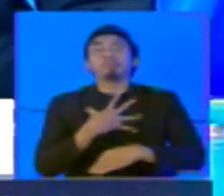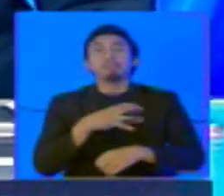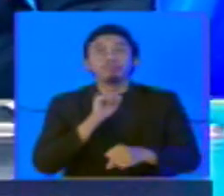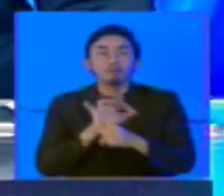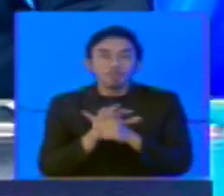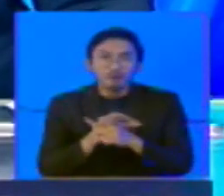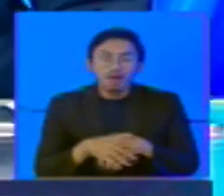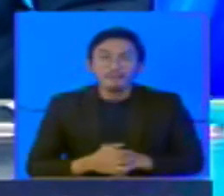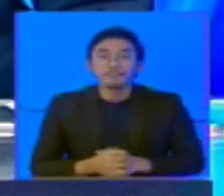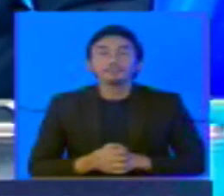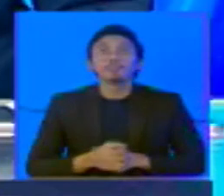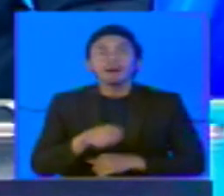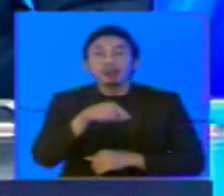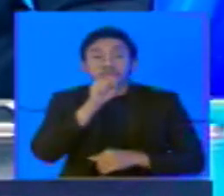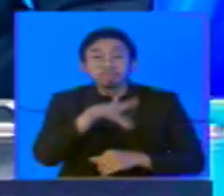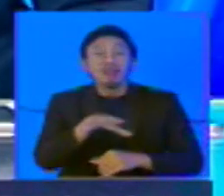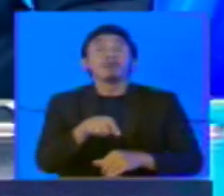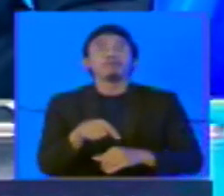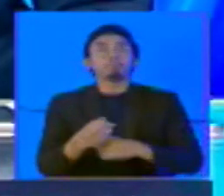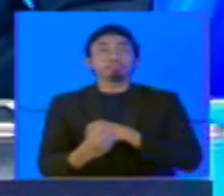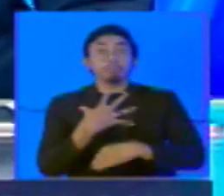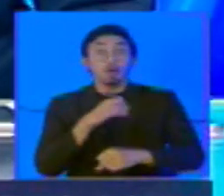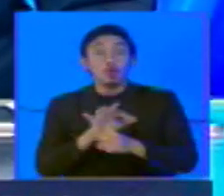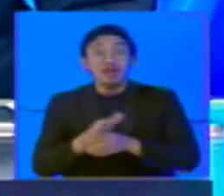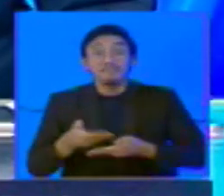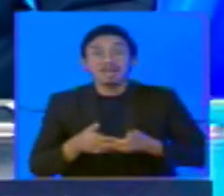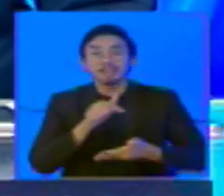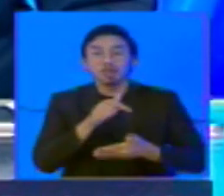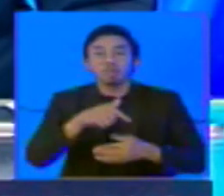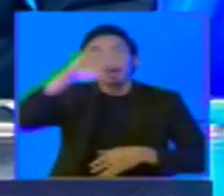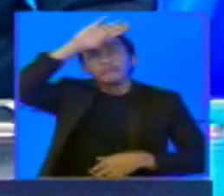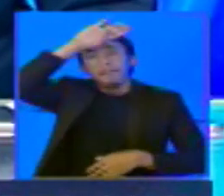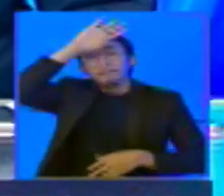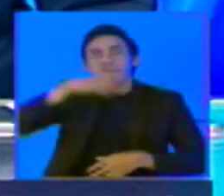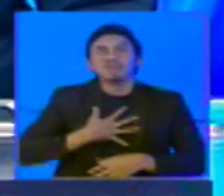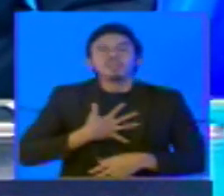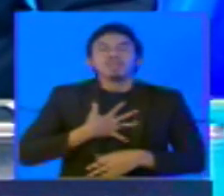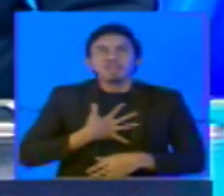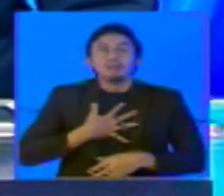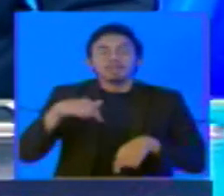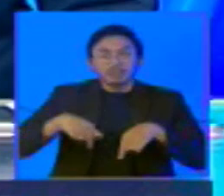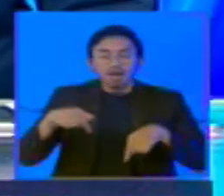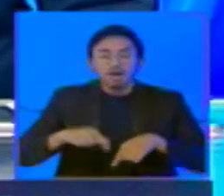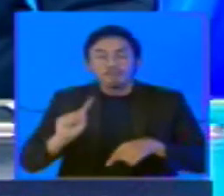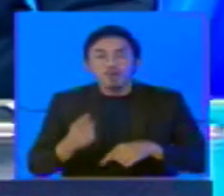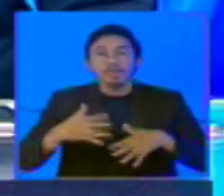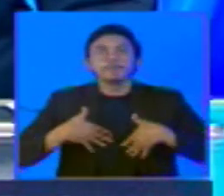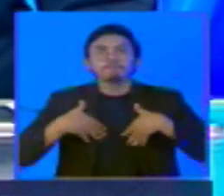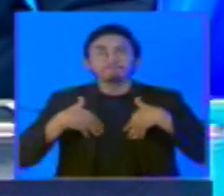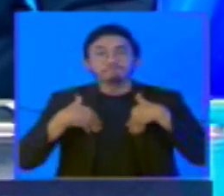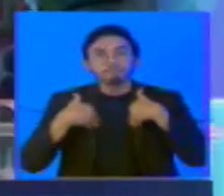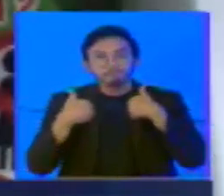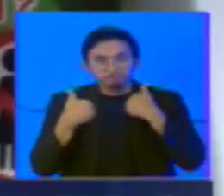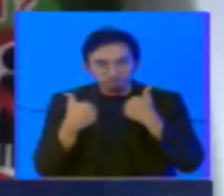terjangkit COVID-19. Meski dinyatakan positif, bayi yang sempat mengalami demam dan sesak nafas tersebut kini berangsur membaik.